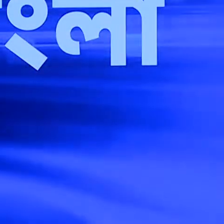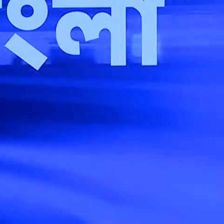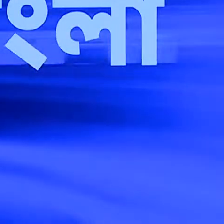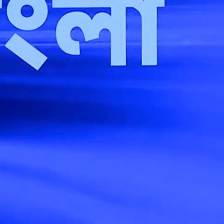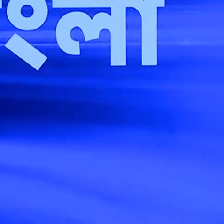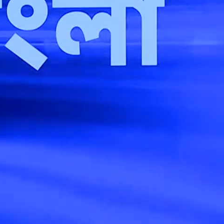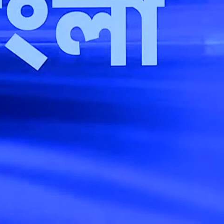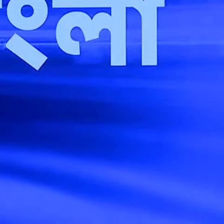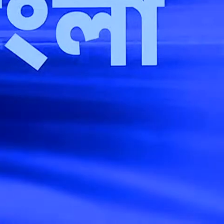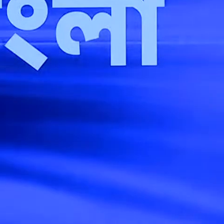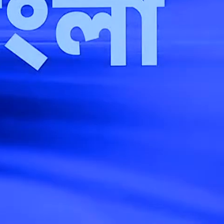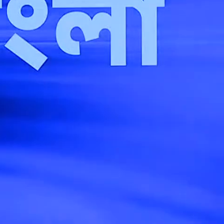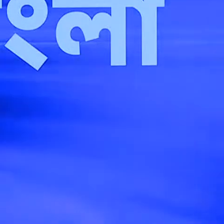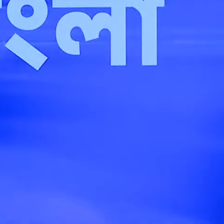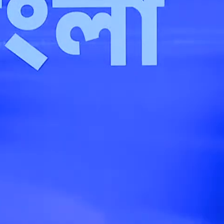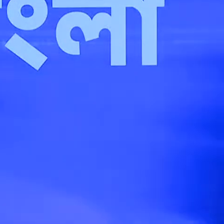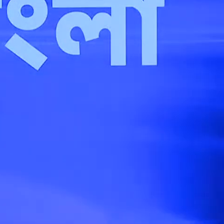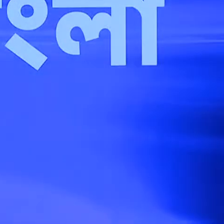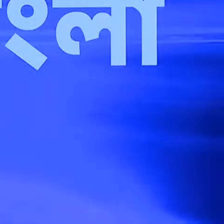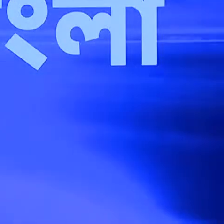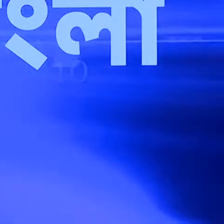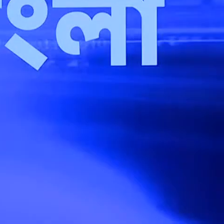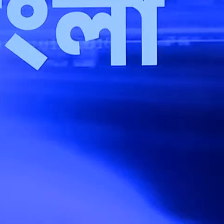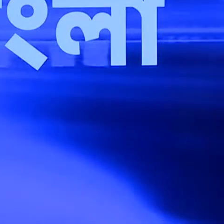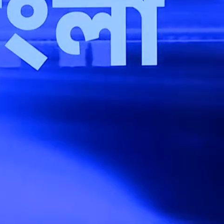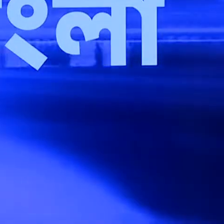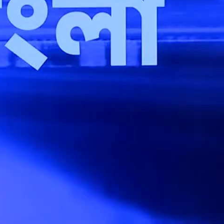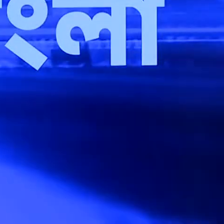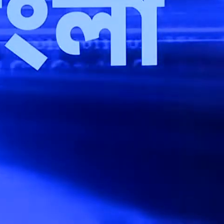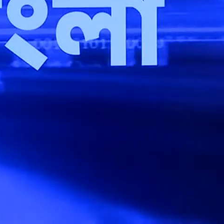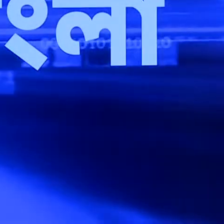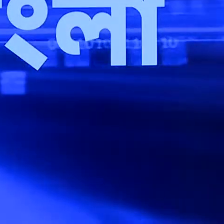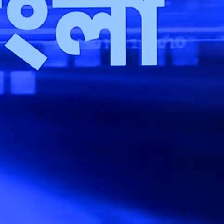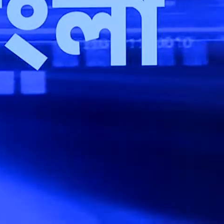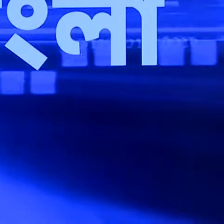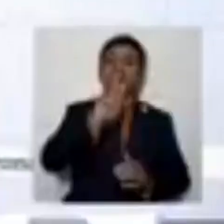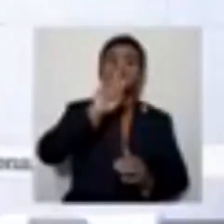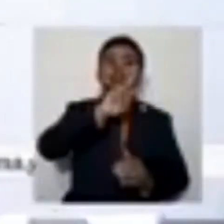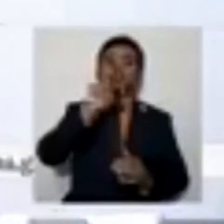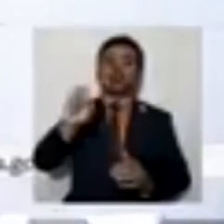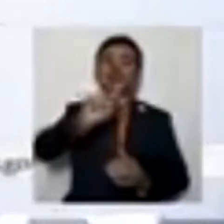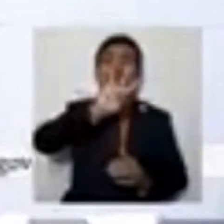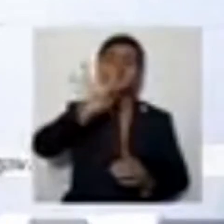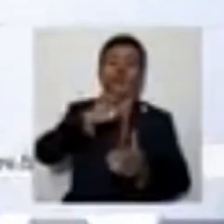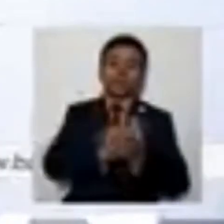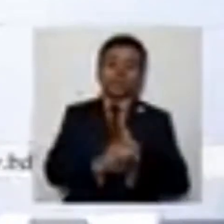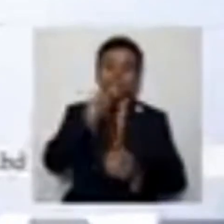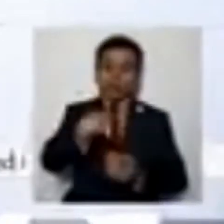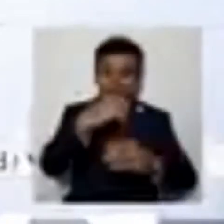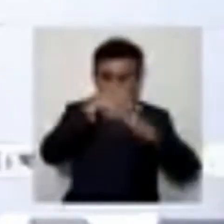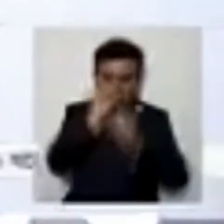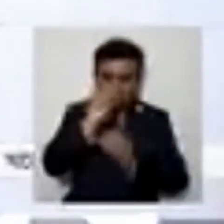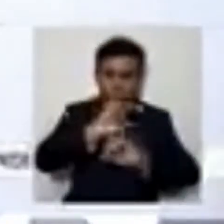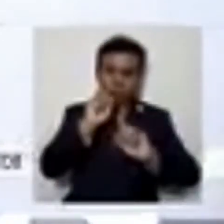বুলেটিনে সংস্থাটির অতিরিক্ত মহাপরিচালক অধ্যাপক ডাক্তার নাসিমা সুলতানা এসব তথ্য জানান। গত 24 ঘন্টায়